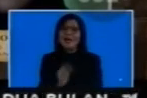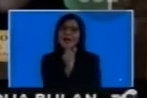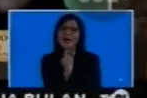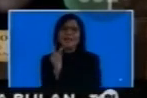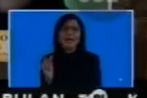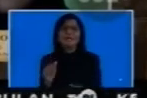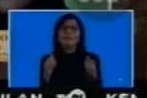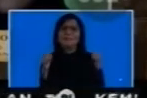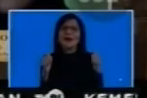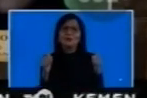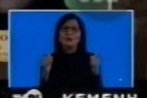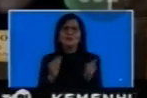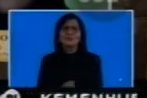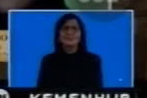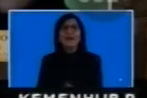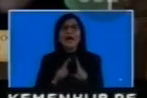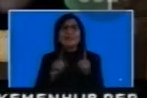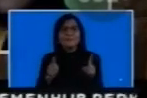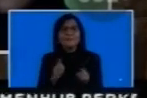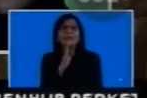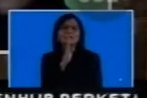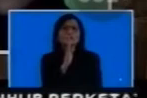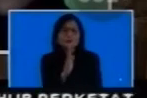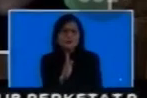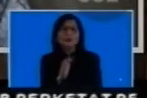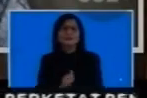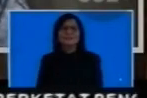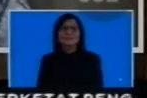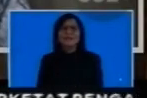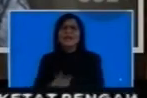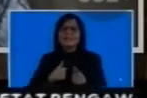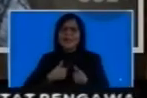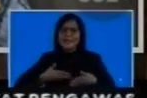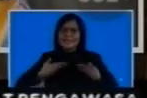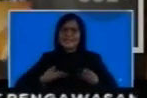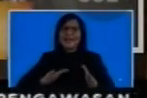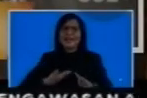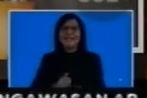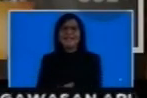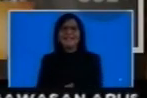luar biasa, tapi juga dengan kejujuran yang luar biasa. Saya senang sekali dengar.